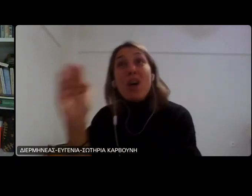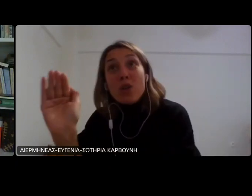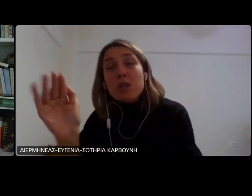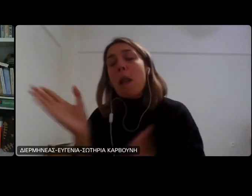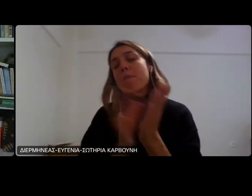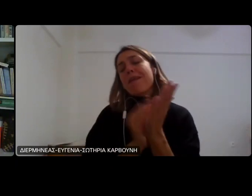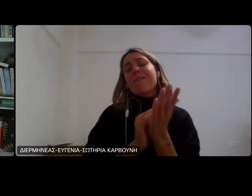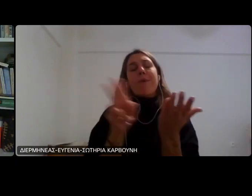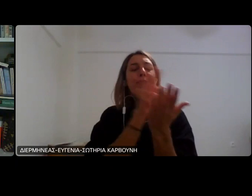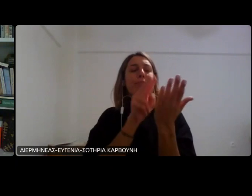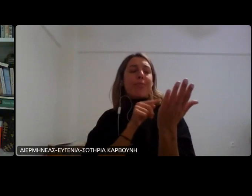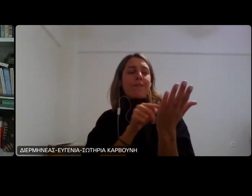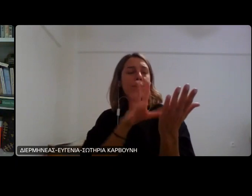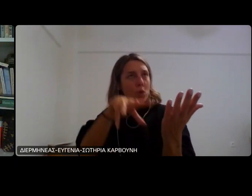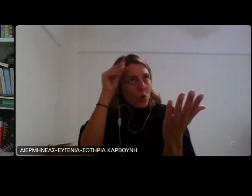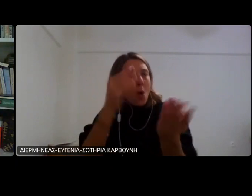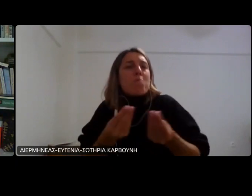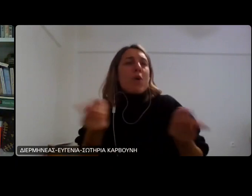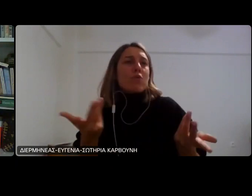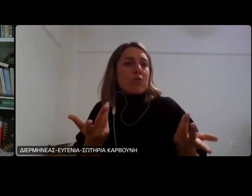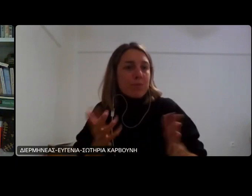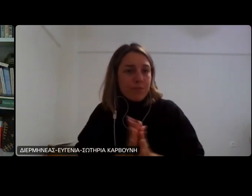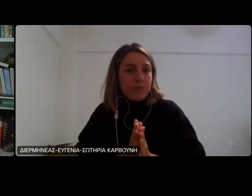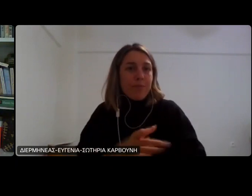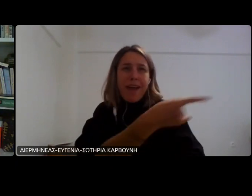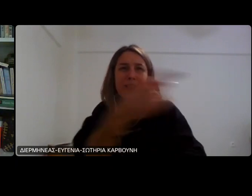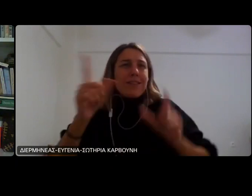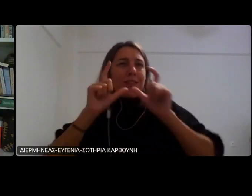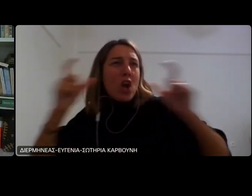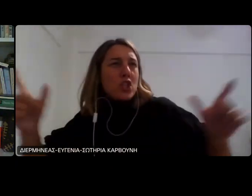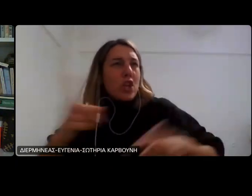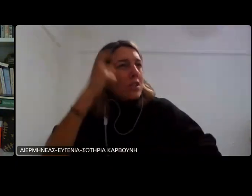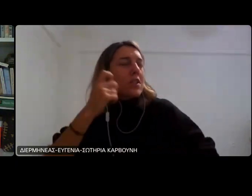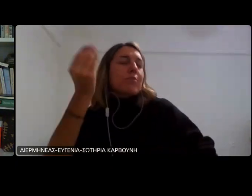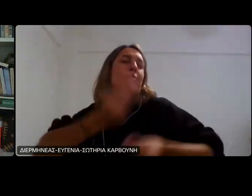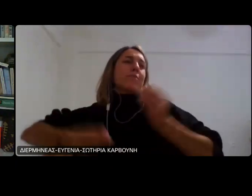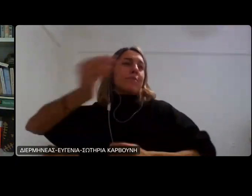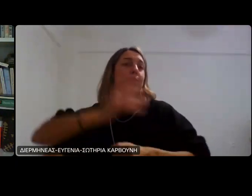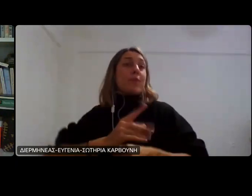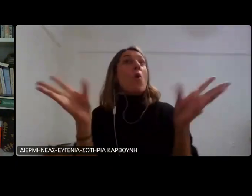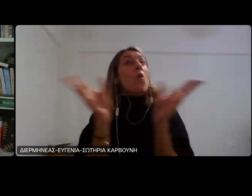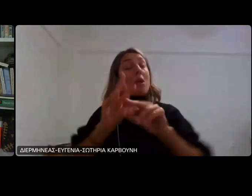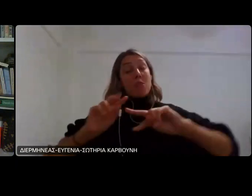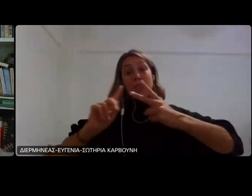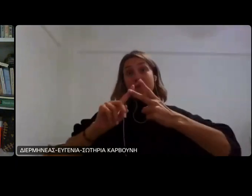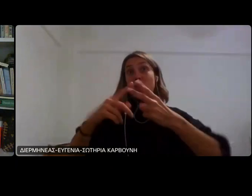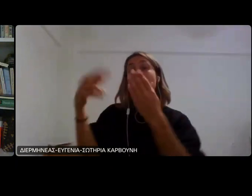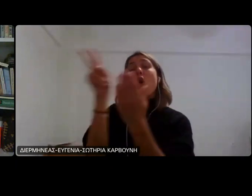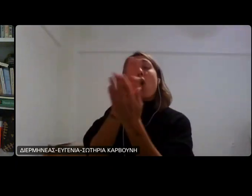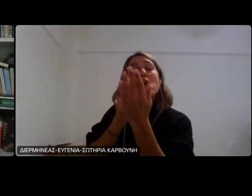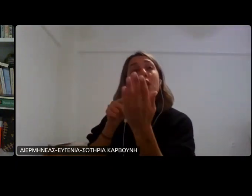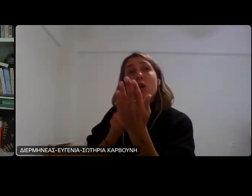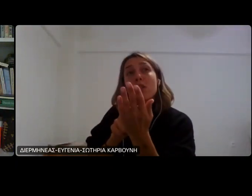πώς προσλαμβάνουμε το λόγο, δηλαδή ενδεχομένως ως γλωσσολόγοι το γνωρίζετε καλύτερα από εμένα. Και δεύτερον, όσον αφορά την ορατότητα, και πολύ σωστά